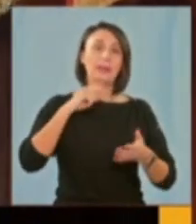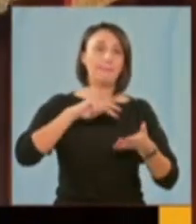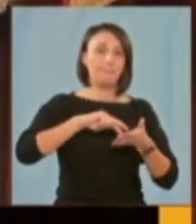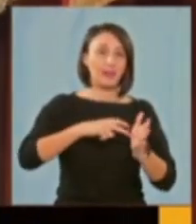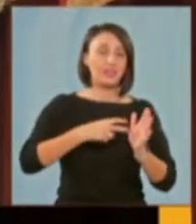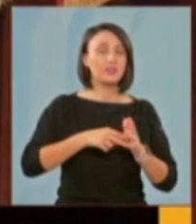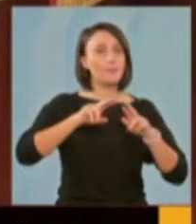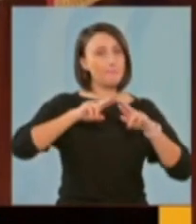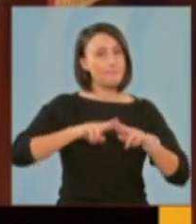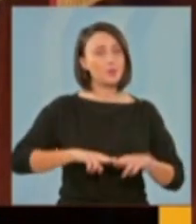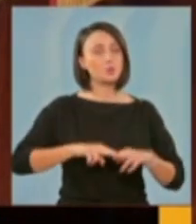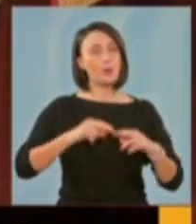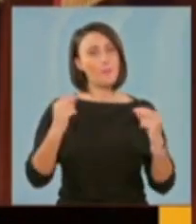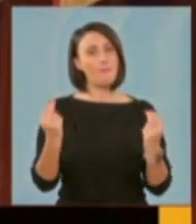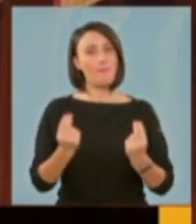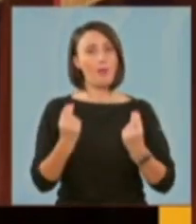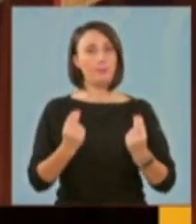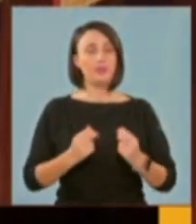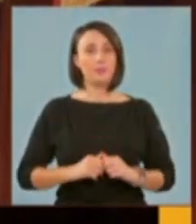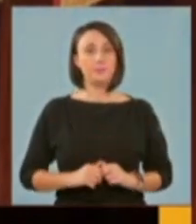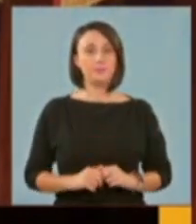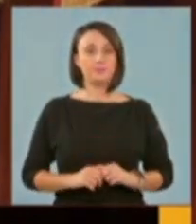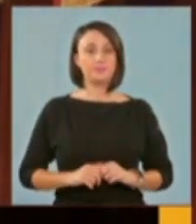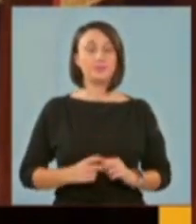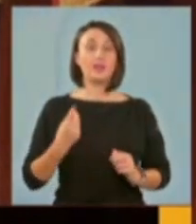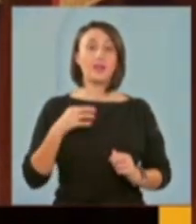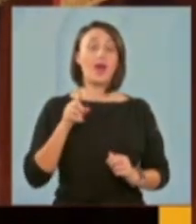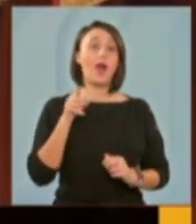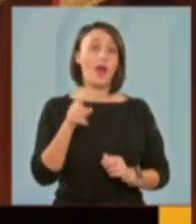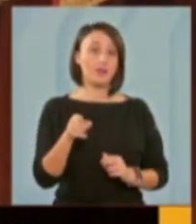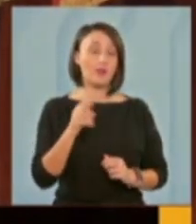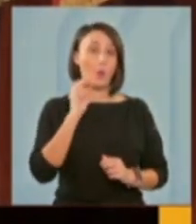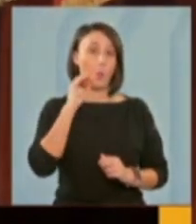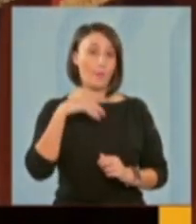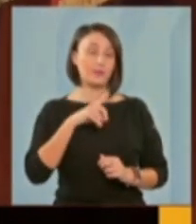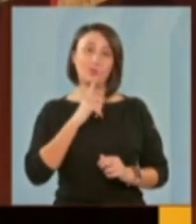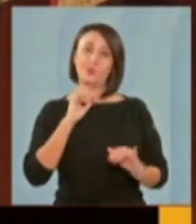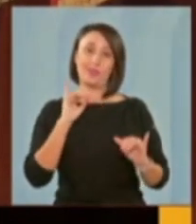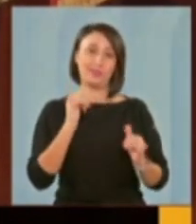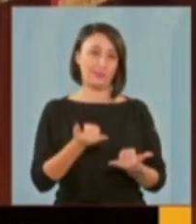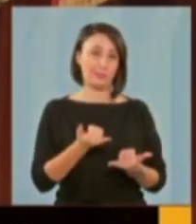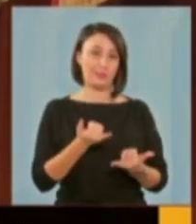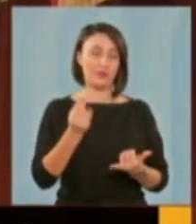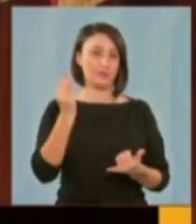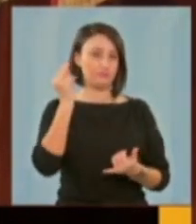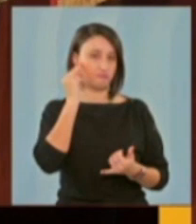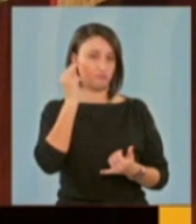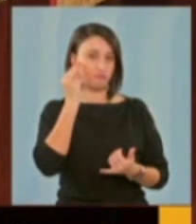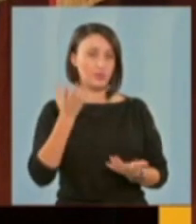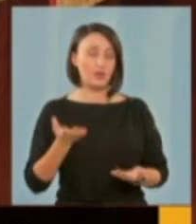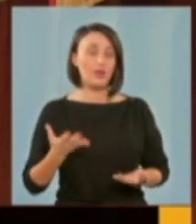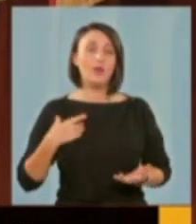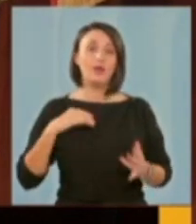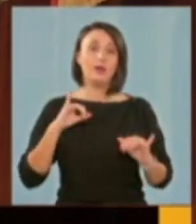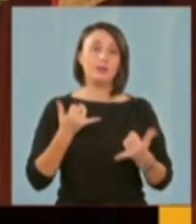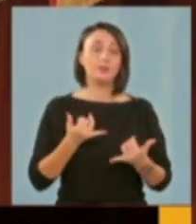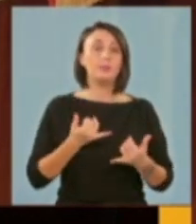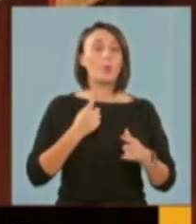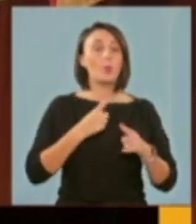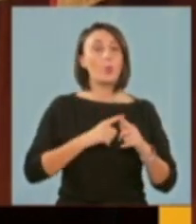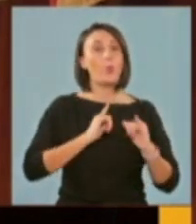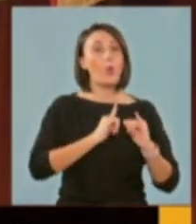pregătită, menținută în stare de operativitate, dar asta nu se întâmplă de la sine, ci se întâmplă